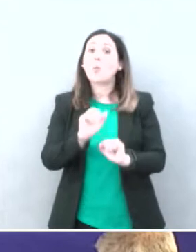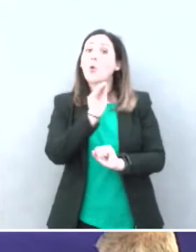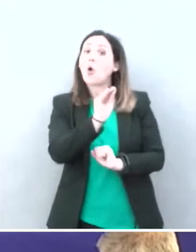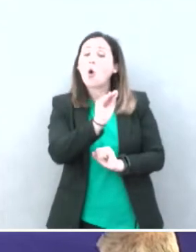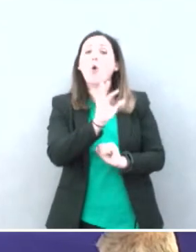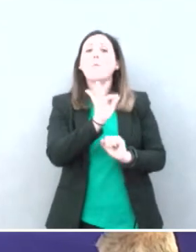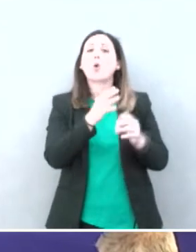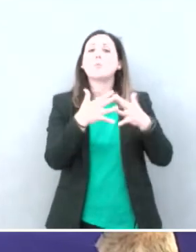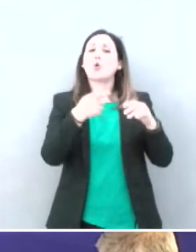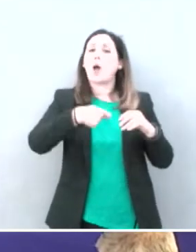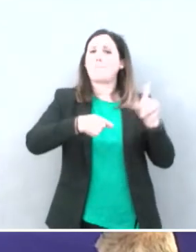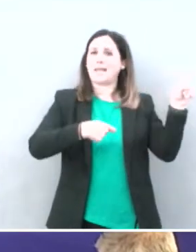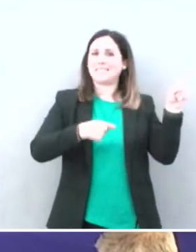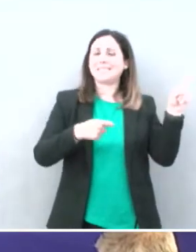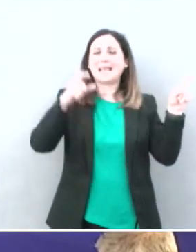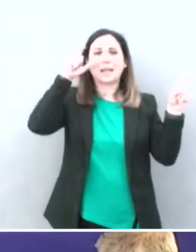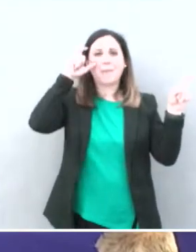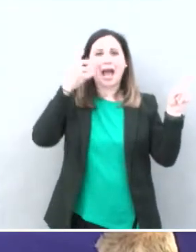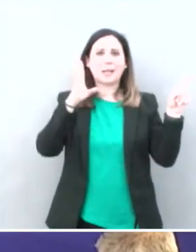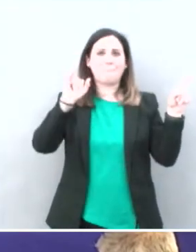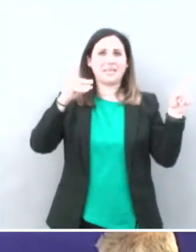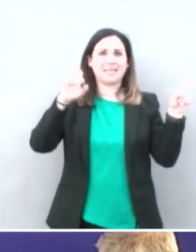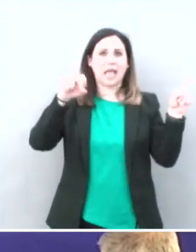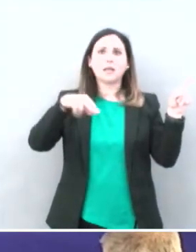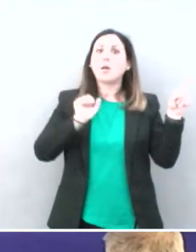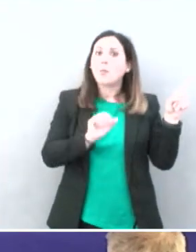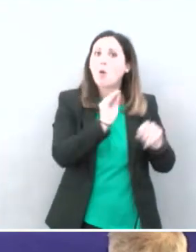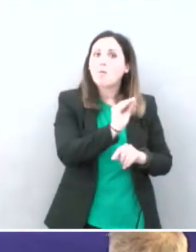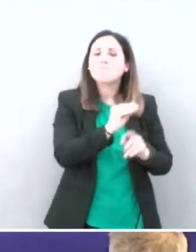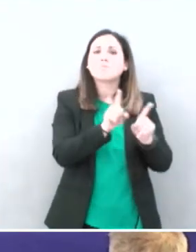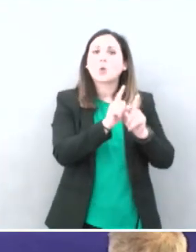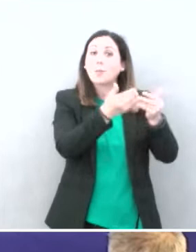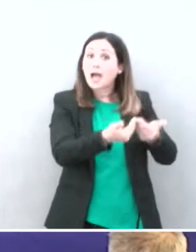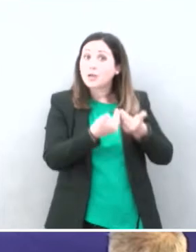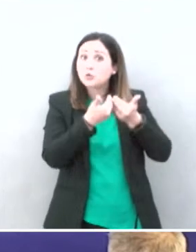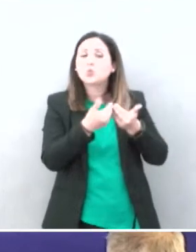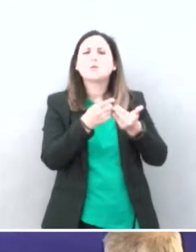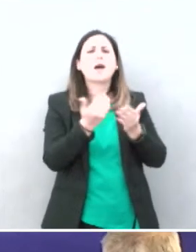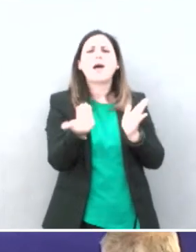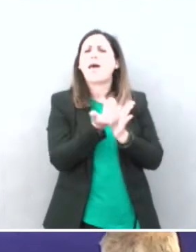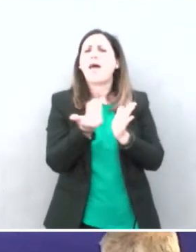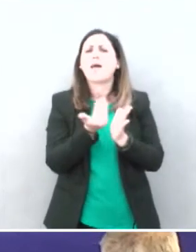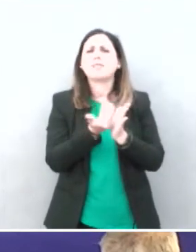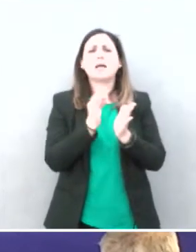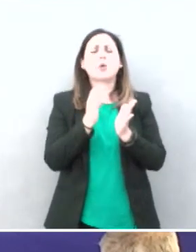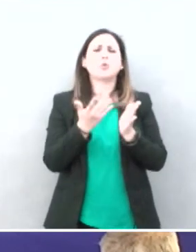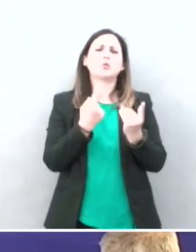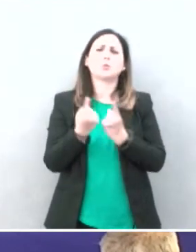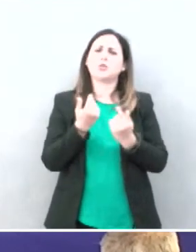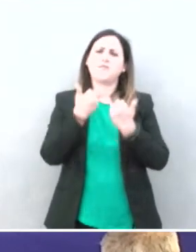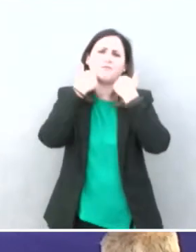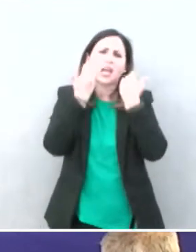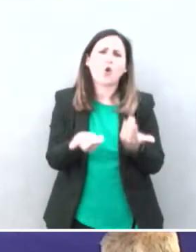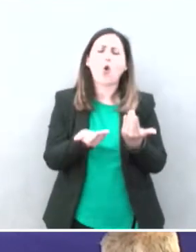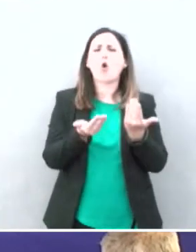nel contenere, non voglio dire eliminare, le vergogne del che ci sono nel settore alimentare, almeno negli